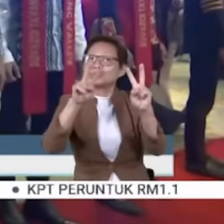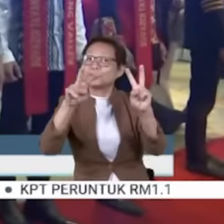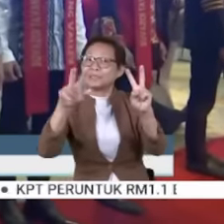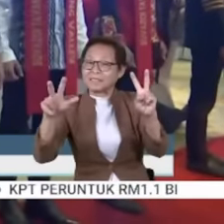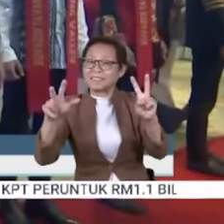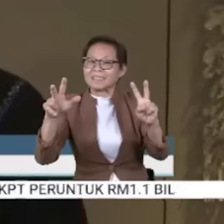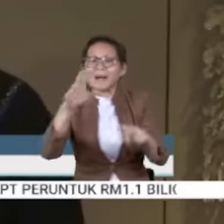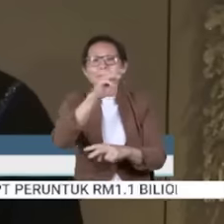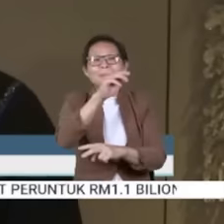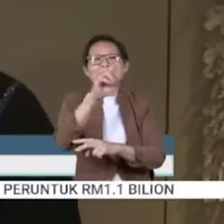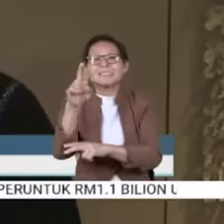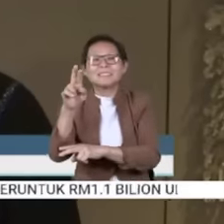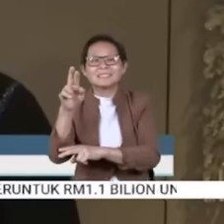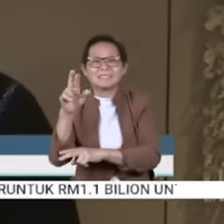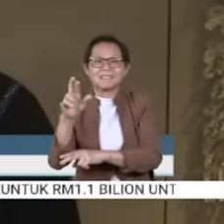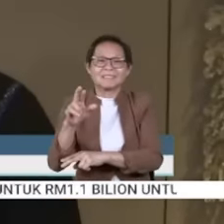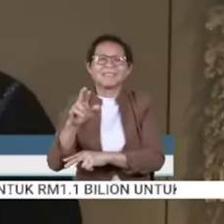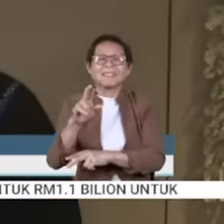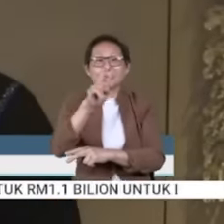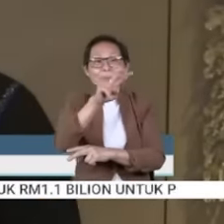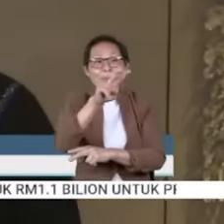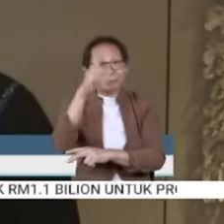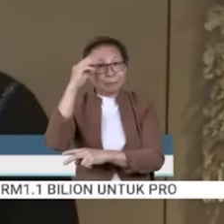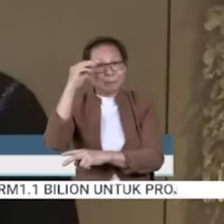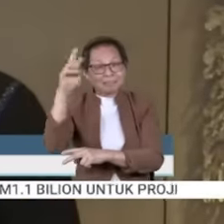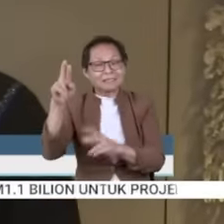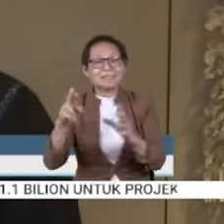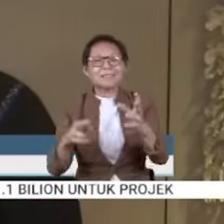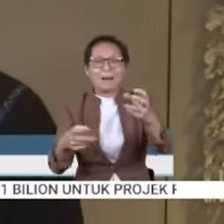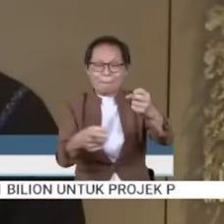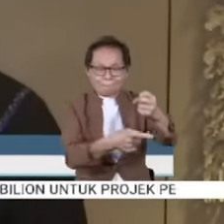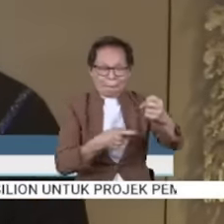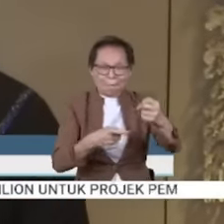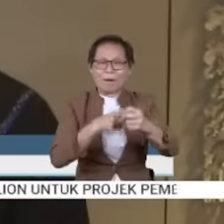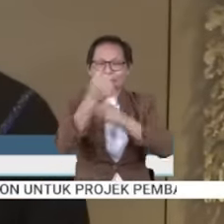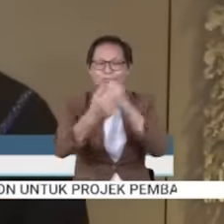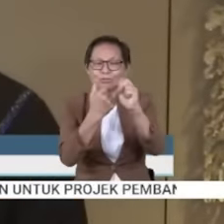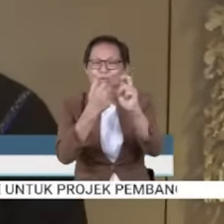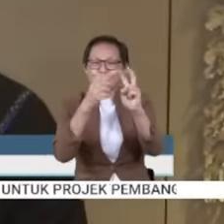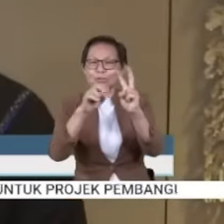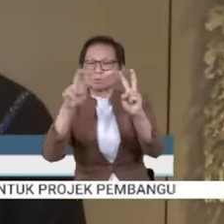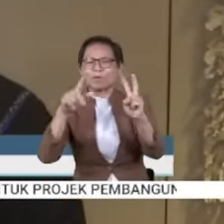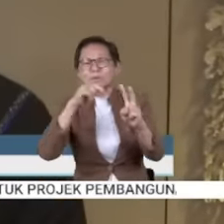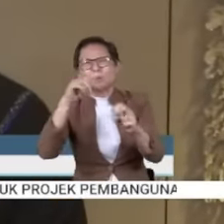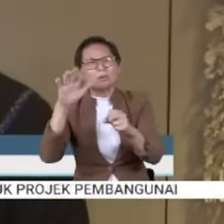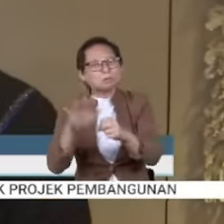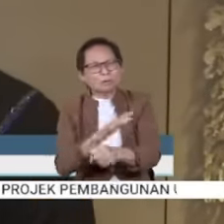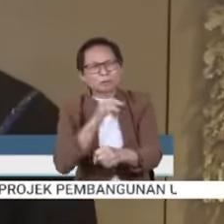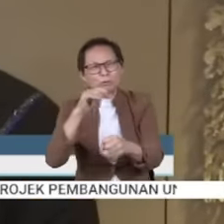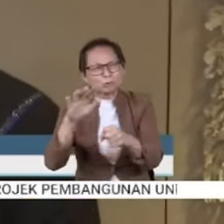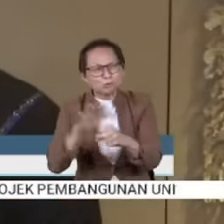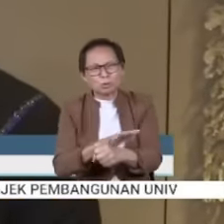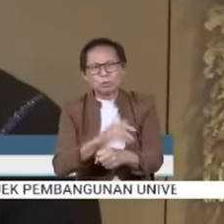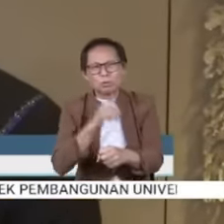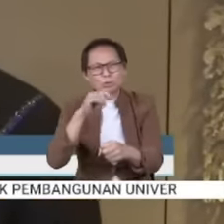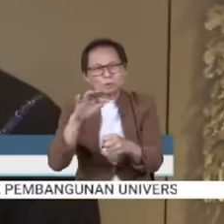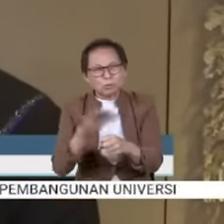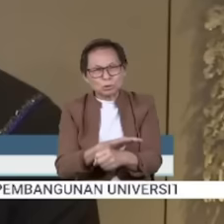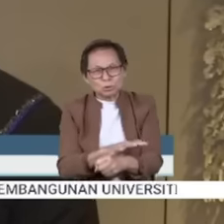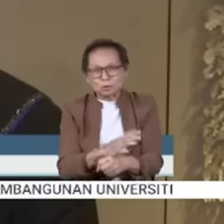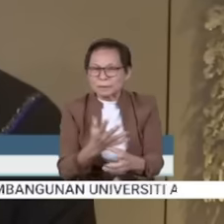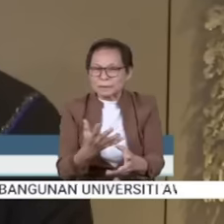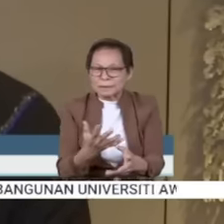tengahkan bakat kita punya mereka fashion tempat dan disabalah sebab kita kekurangan platform mungkin ada Cuma